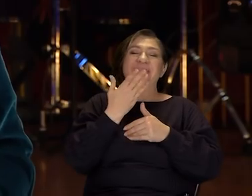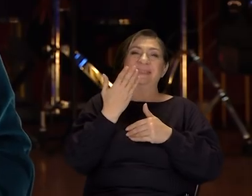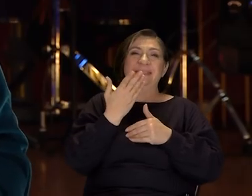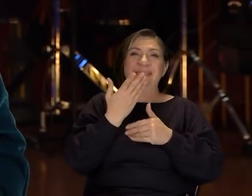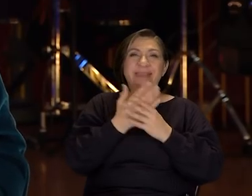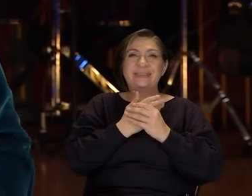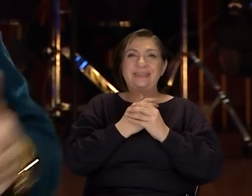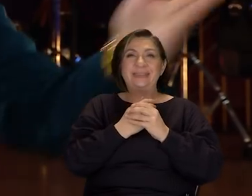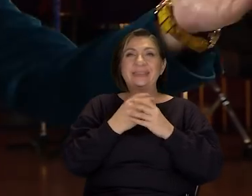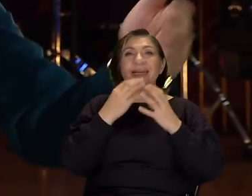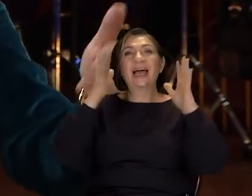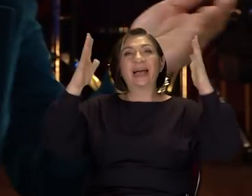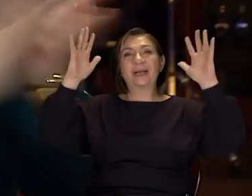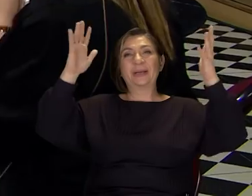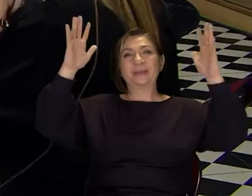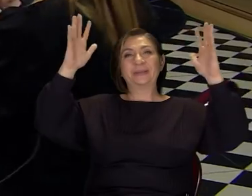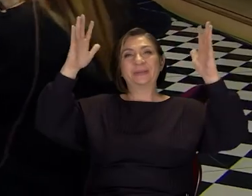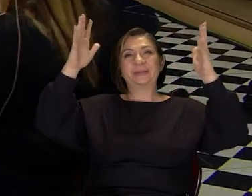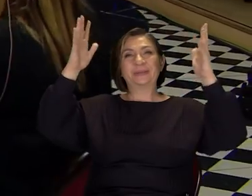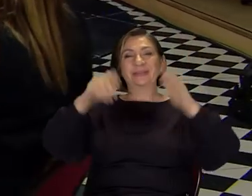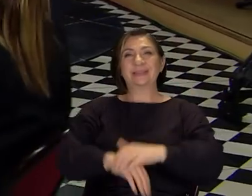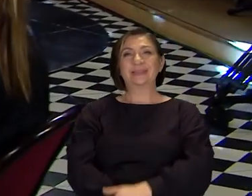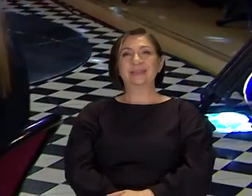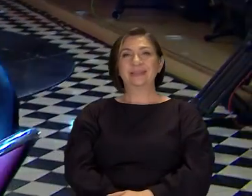benim. Teşekkür ederim. Alkışlıyoruz.